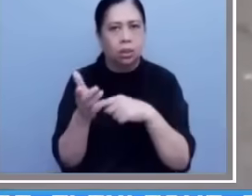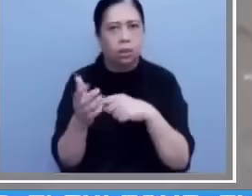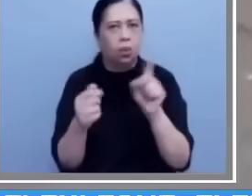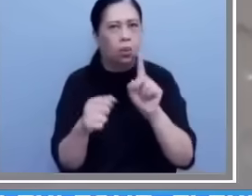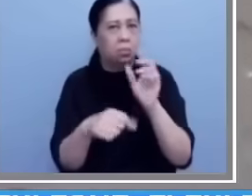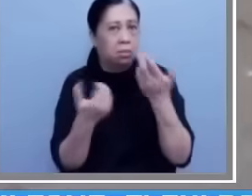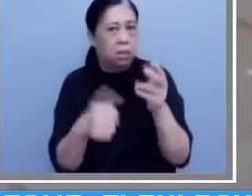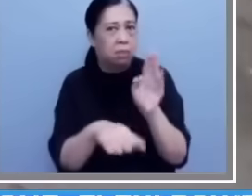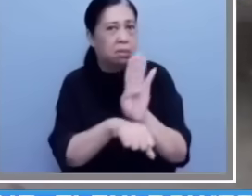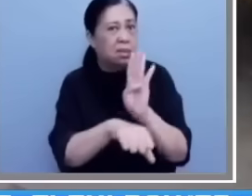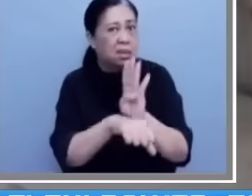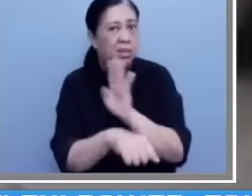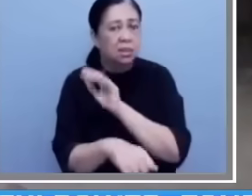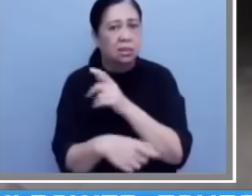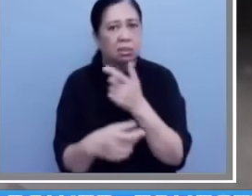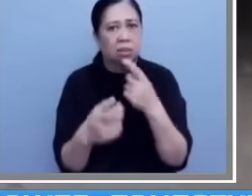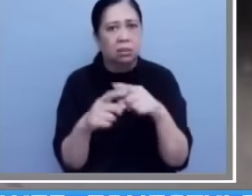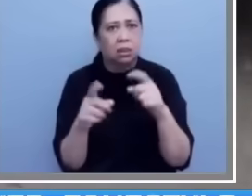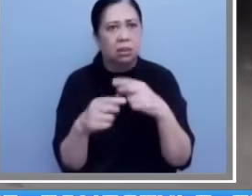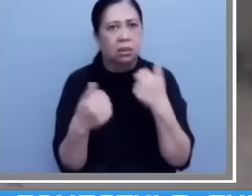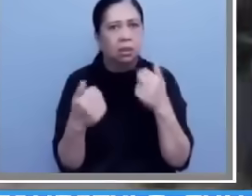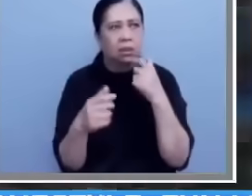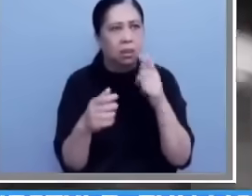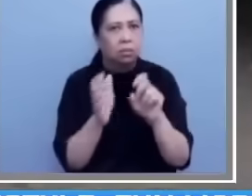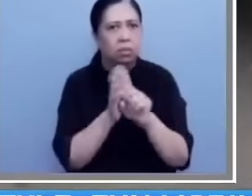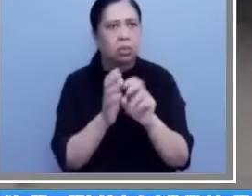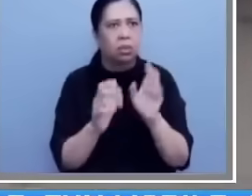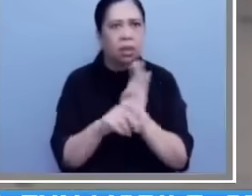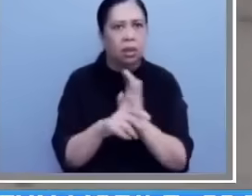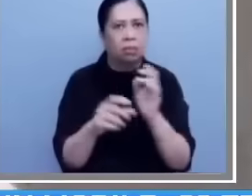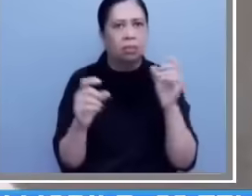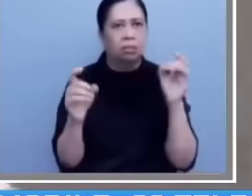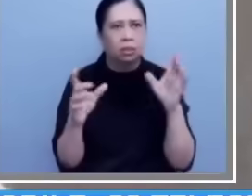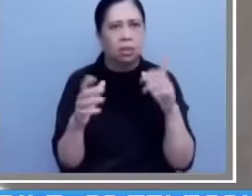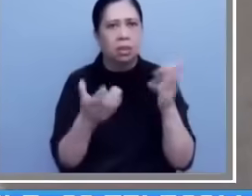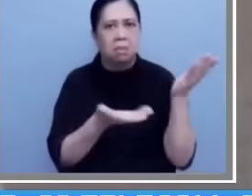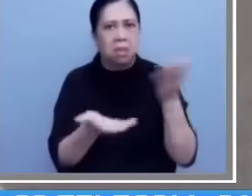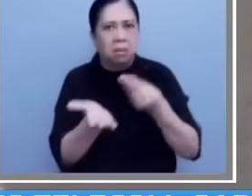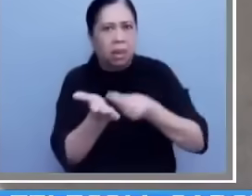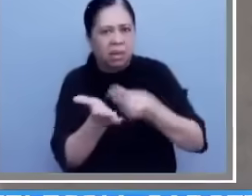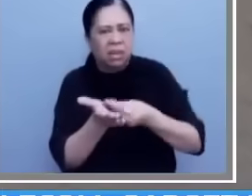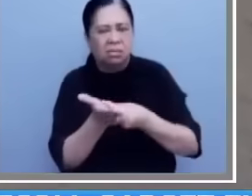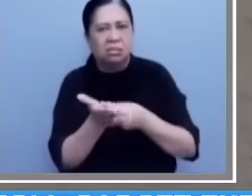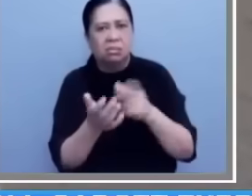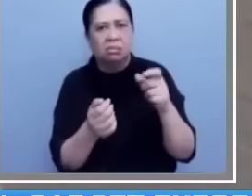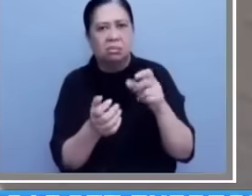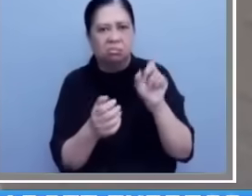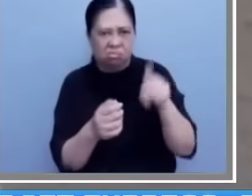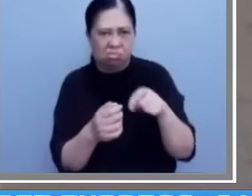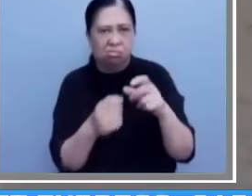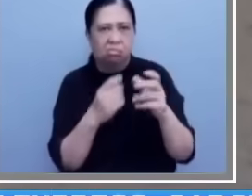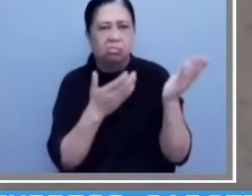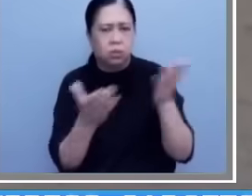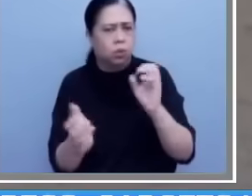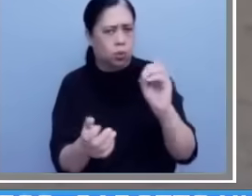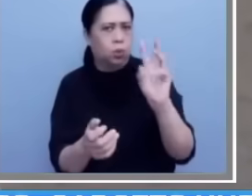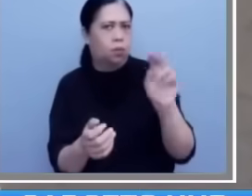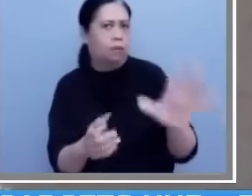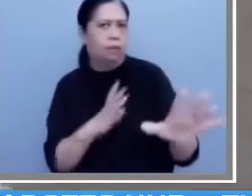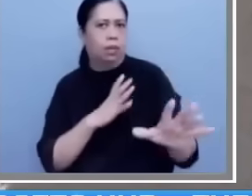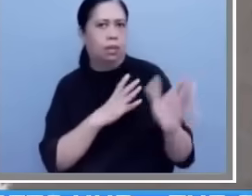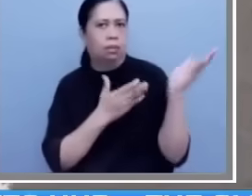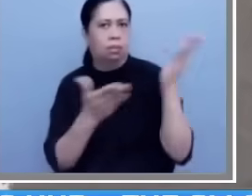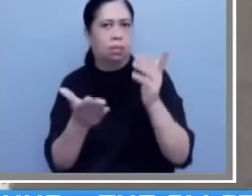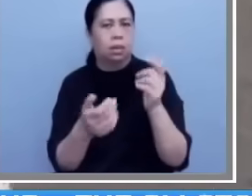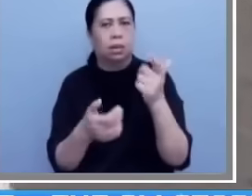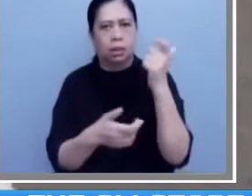mga used in the normal course of their business ay nagdadala po ng malalaking halaga ng pera, ay po pwede po silang magdala po ng mga baril basta